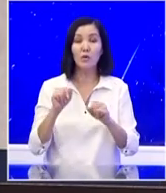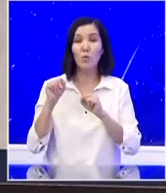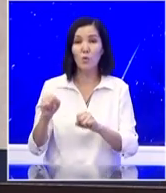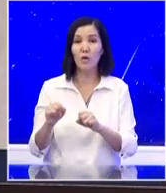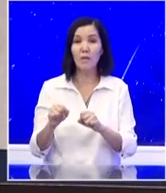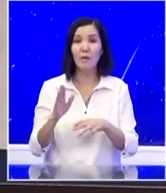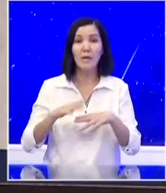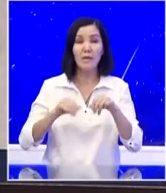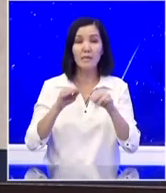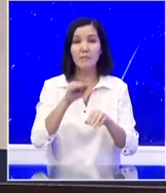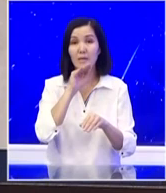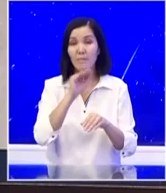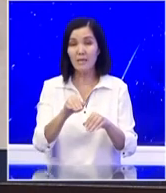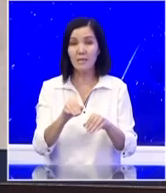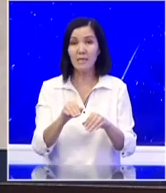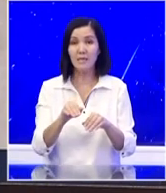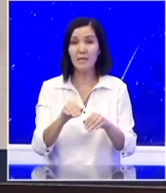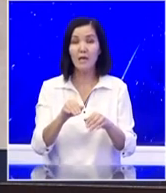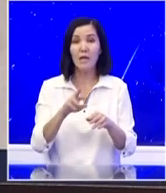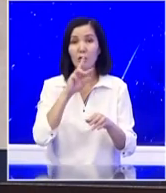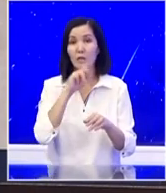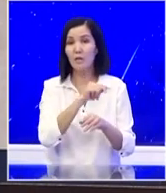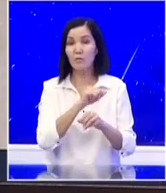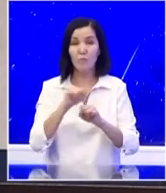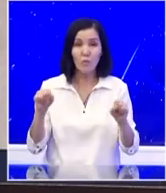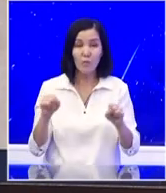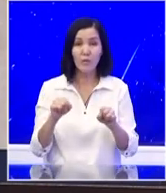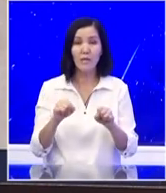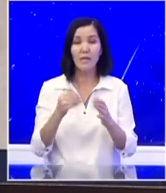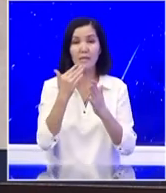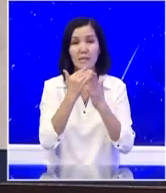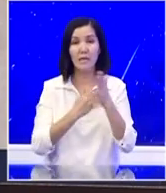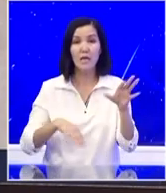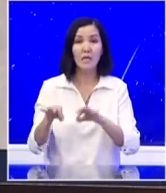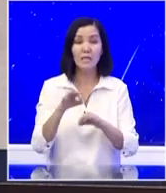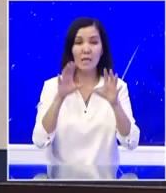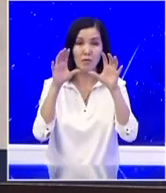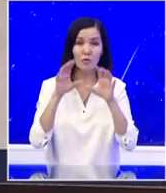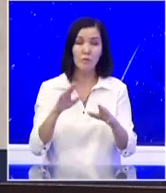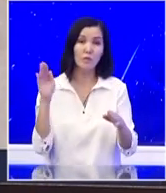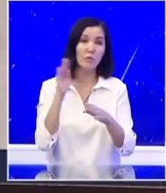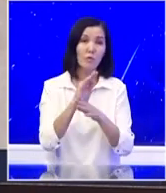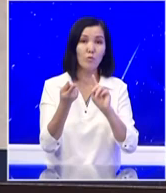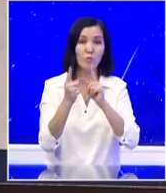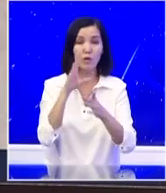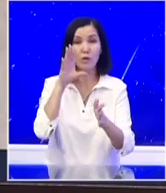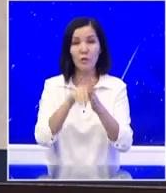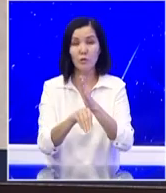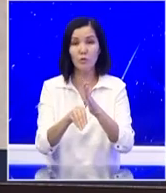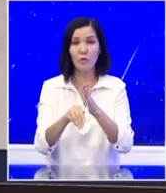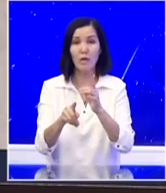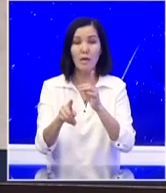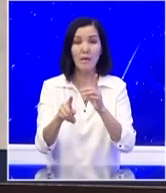кәсіби біліктілігіне нұқсан келмеуі керек. Осы аталғандарды тізбектей отырып, заң жобасына толықтырулар мен өзгертулер енгізу үшін